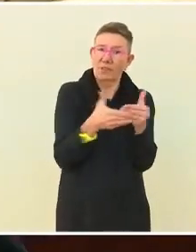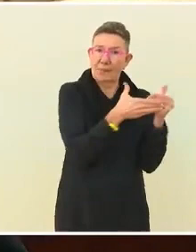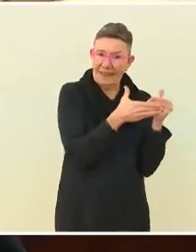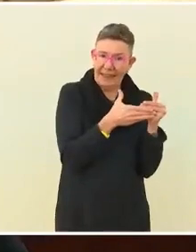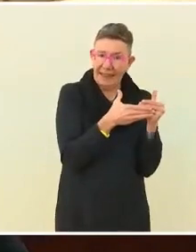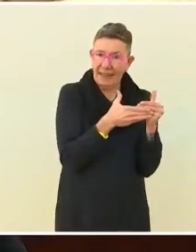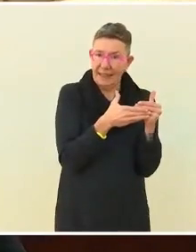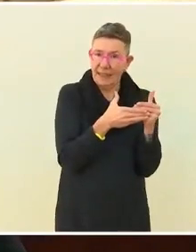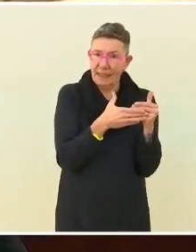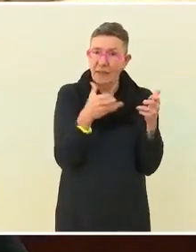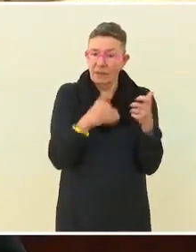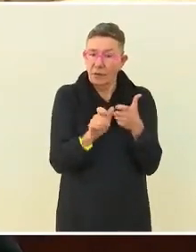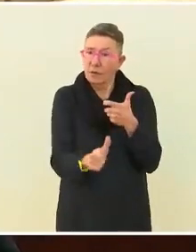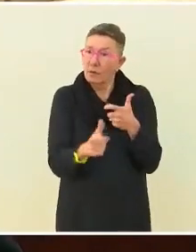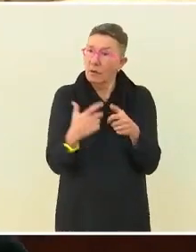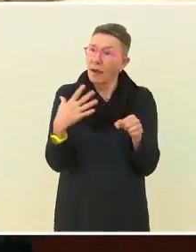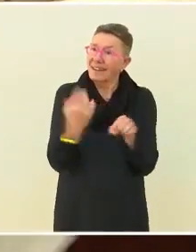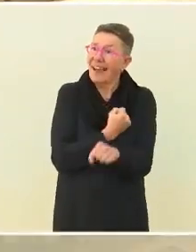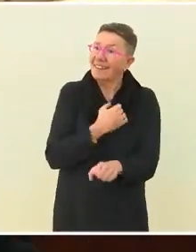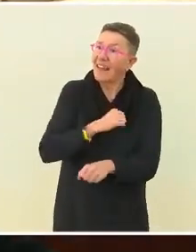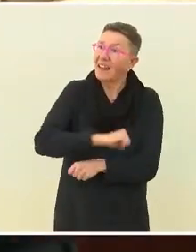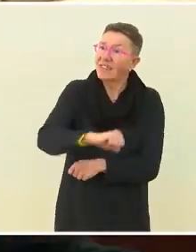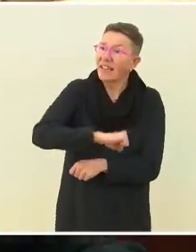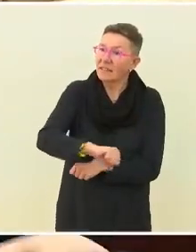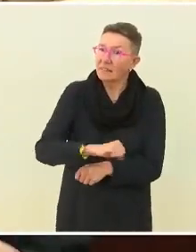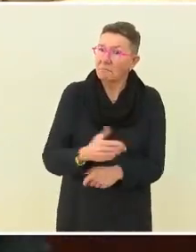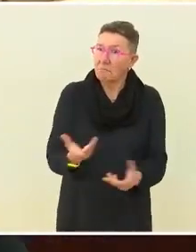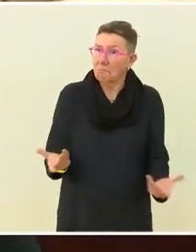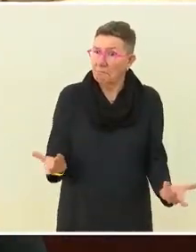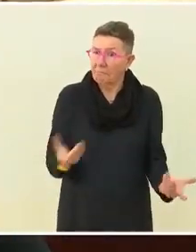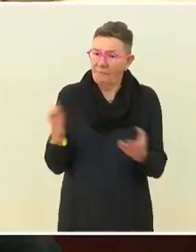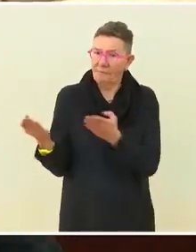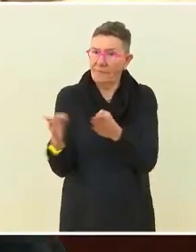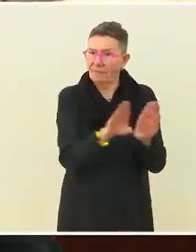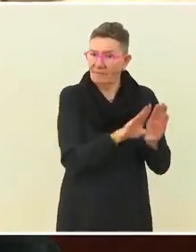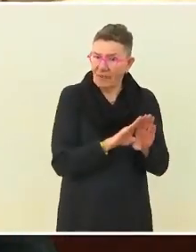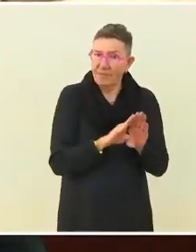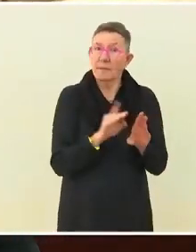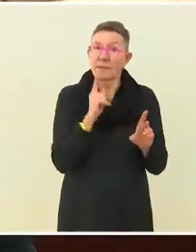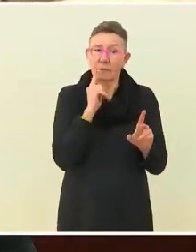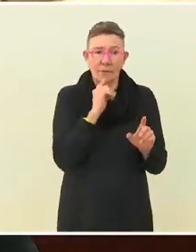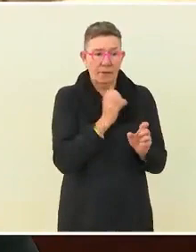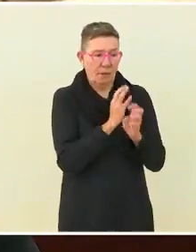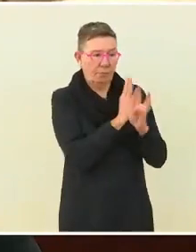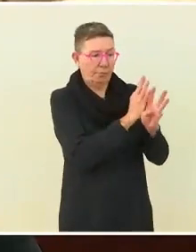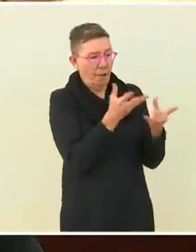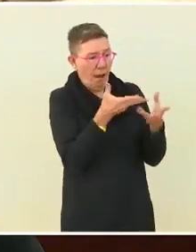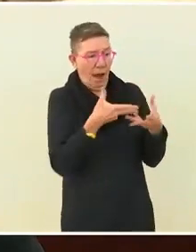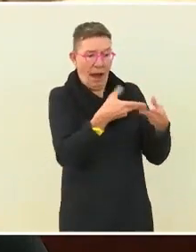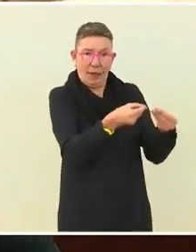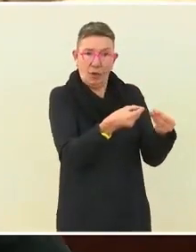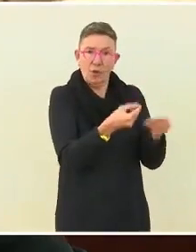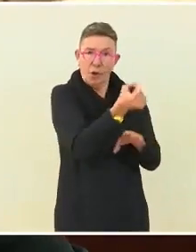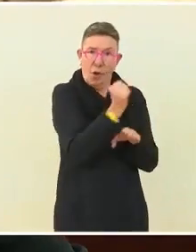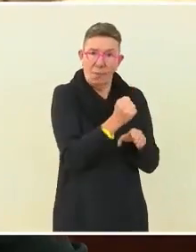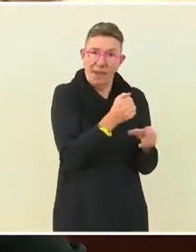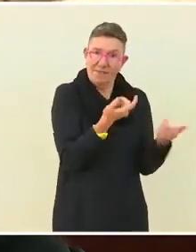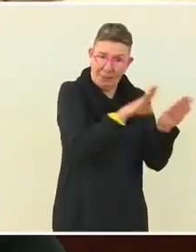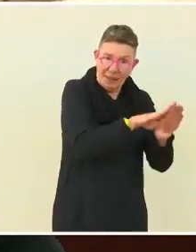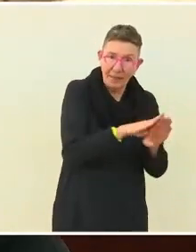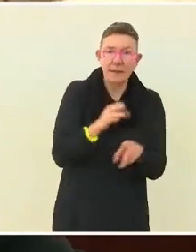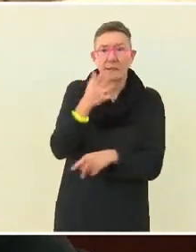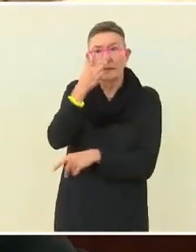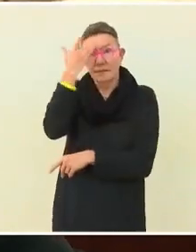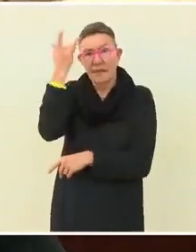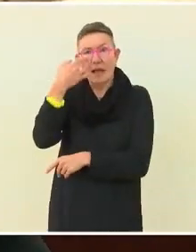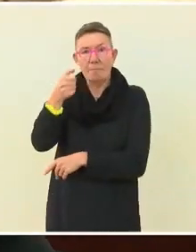de gagner, je vous le dis en mille, en efficacité. Aussi, l'accueil du public serait fermé à Lambézélec et à Saint-Martin.